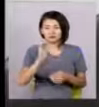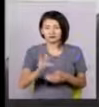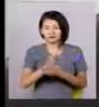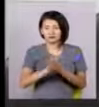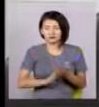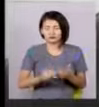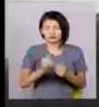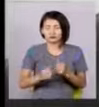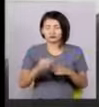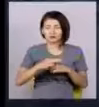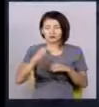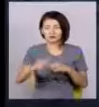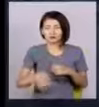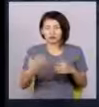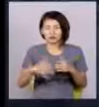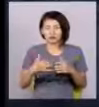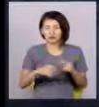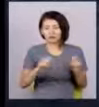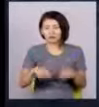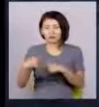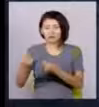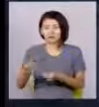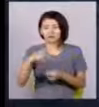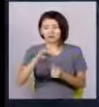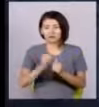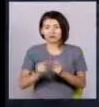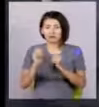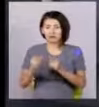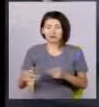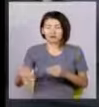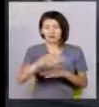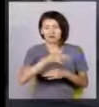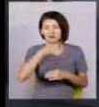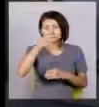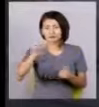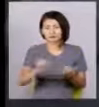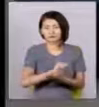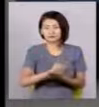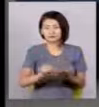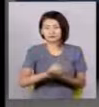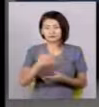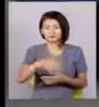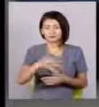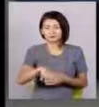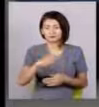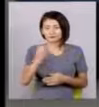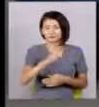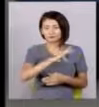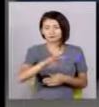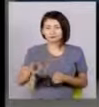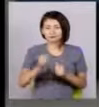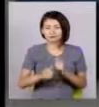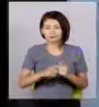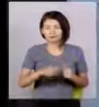Облыстық бюджеттен қаржы бөлінген. Қоқыс полигондарын құрып, олардың жобалық сметалық құжаттарын жасауға 52 миллиард теңге қарастырылмақ. Қомақты